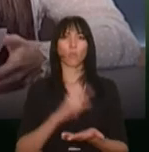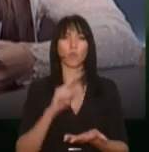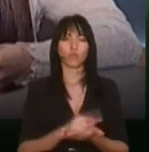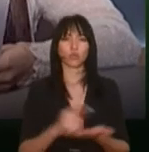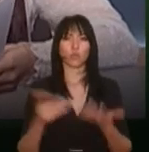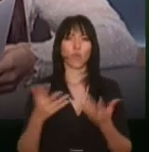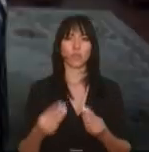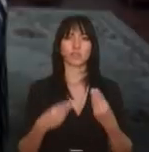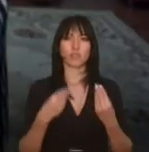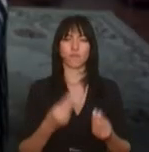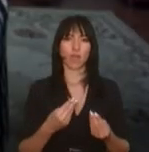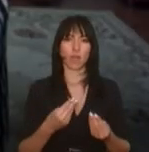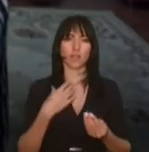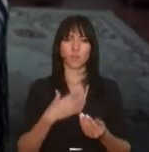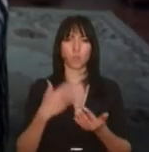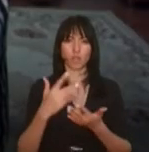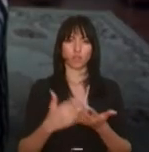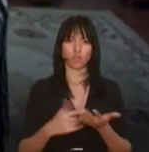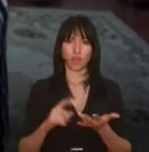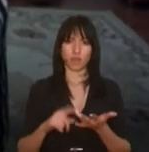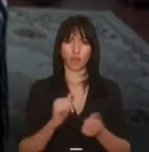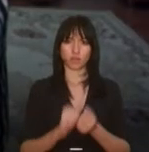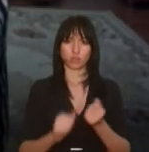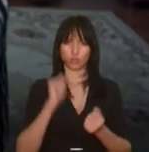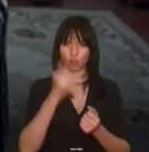здавати базові аналізи щорічно?